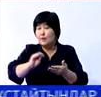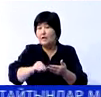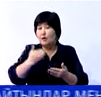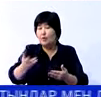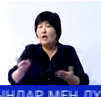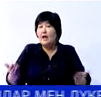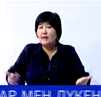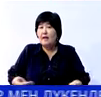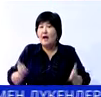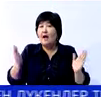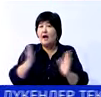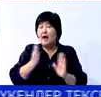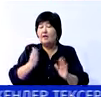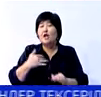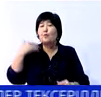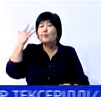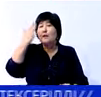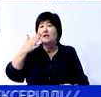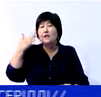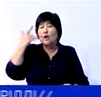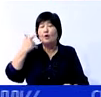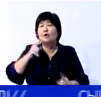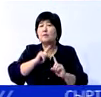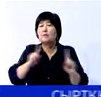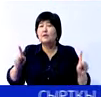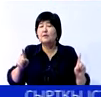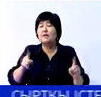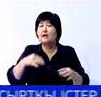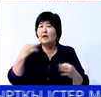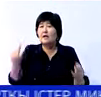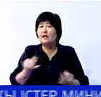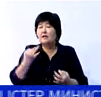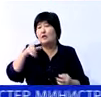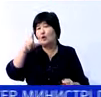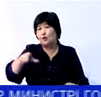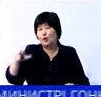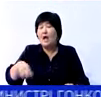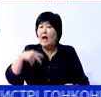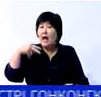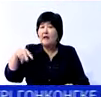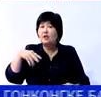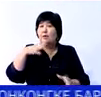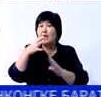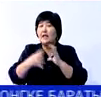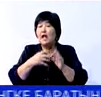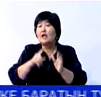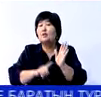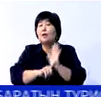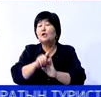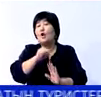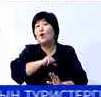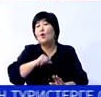әр кейіпкердің тағдыры дара, психологиялық иірімдерге толы тартысты тұлғалар. Әдебиет әлемінің есігін